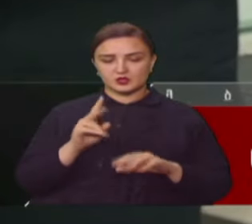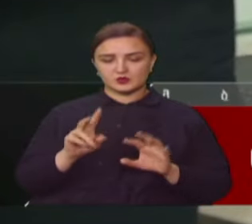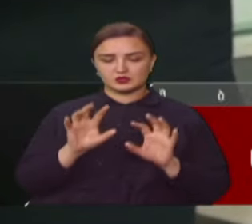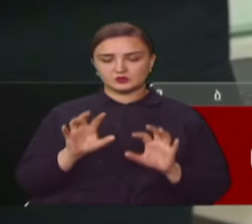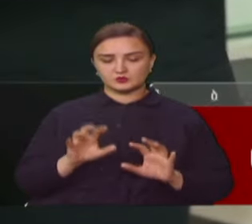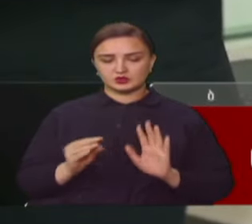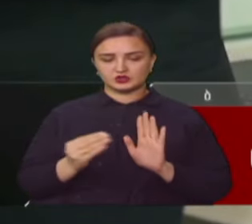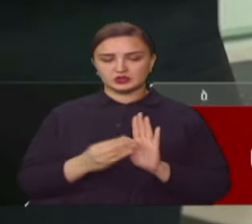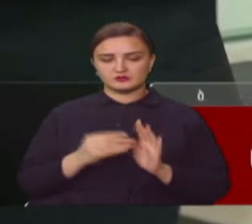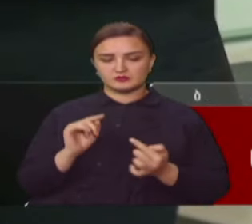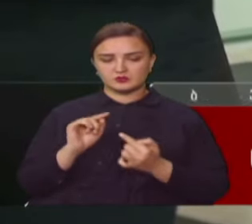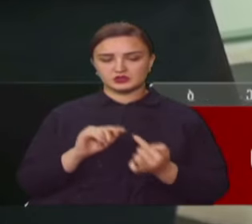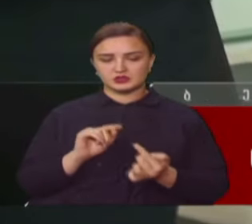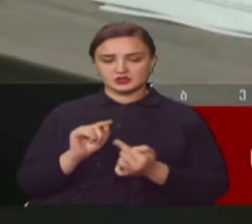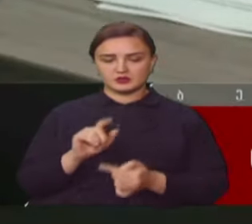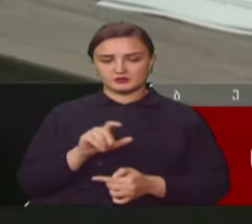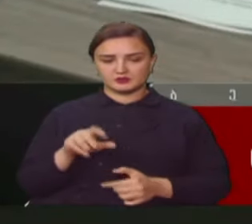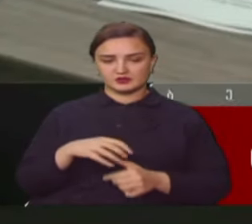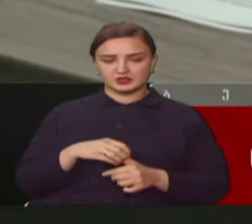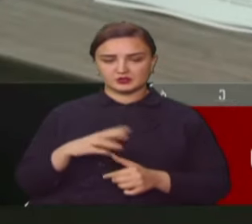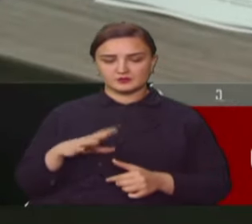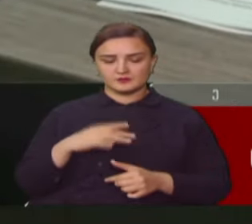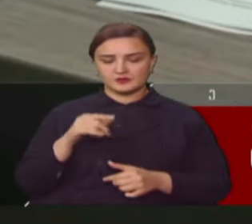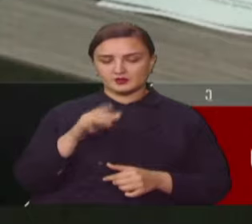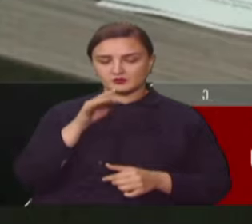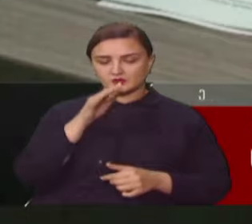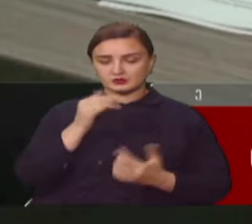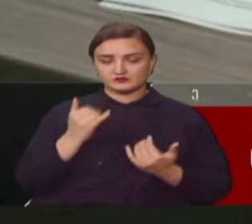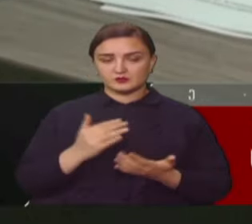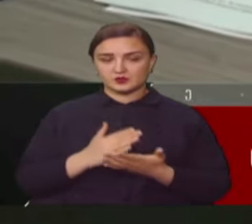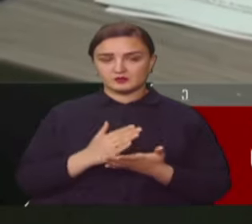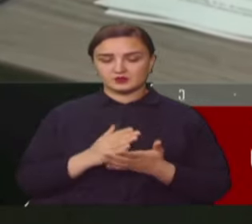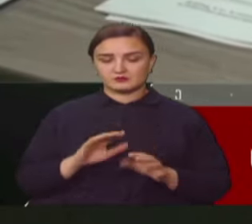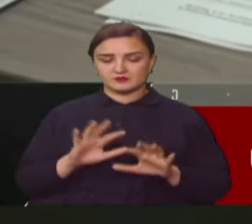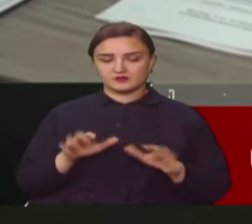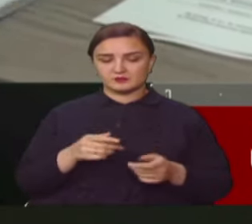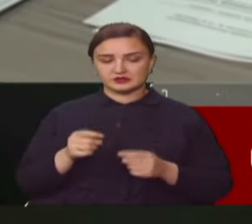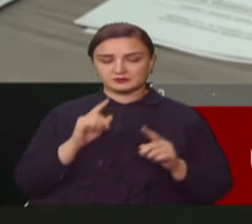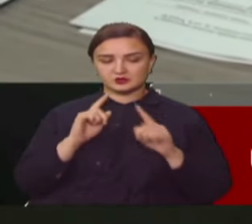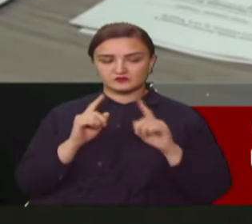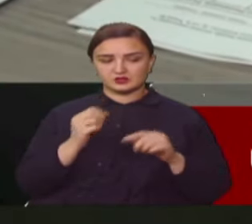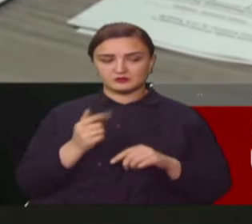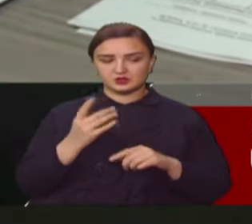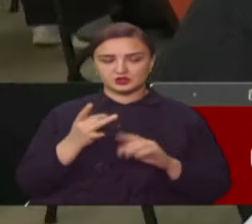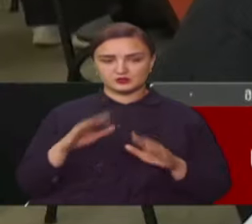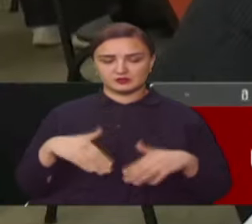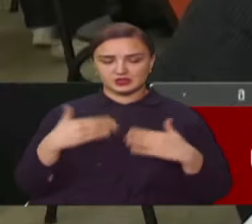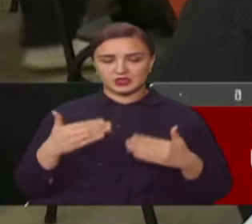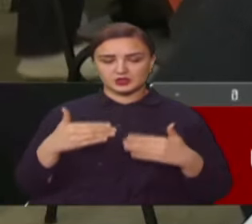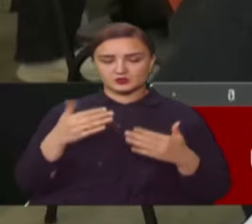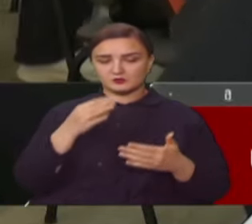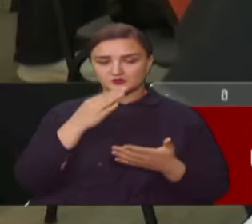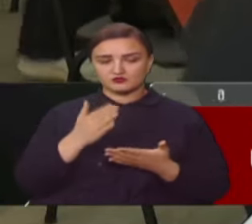și ceațaris moțina ahmdegebi lideru. Am ponze cu ernis mokmedma prezident va preskonferencia ramdenjerme gadado. Shemdeki